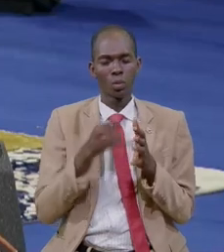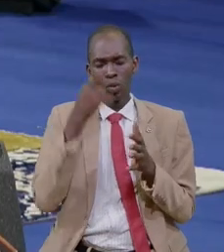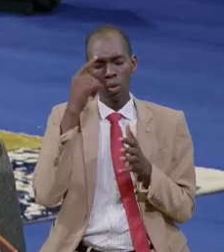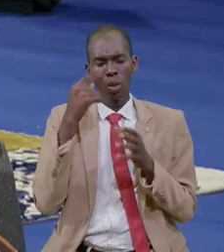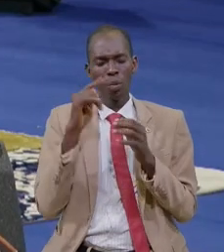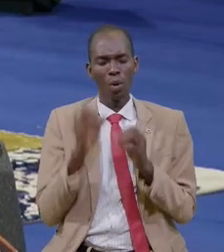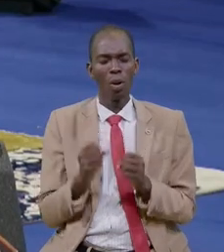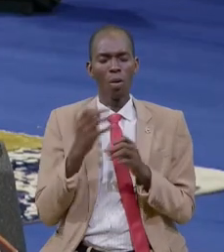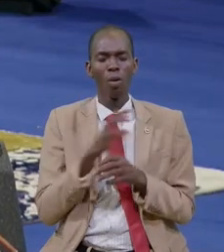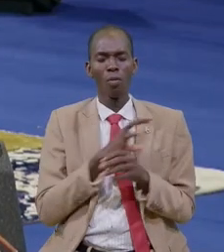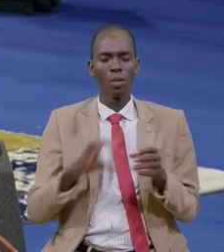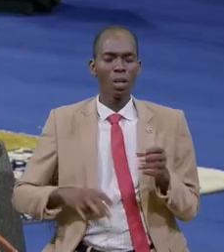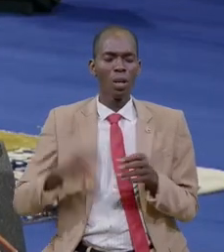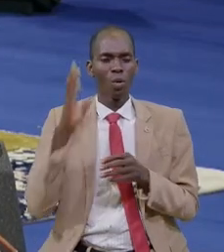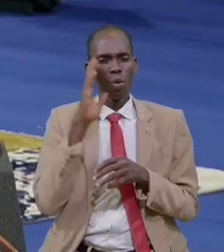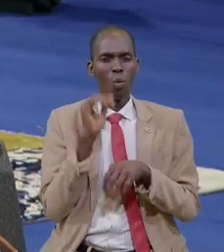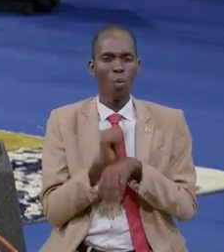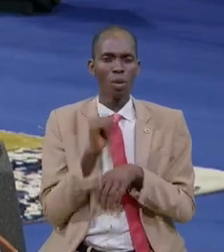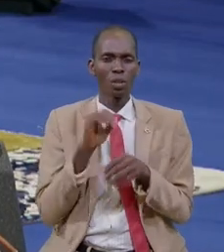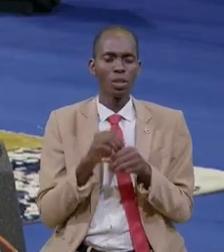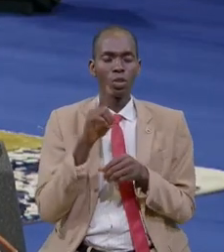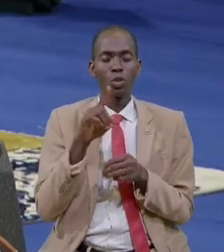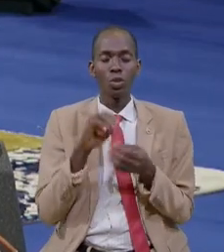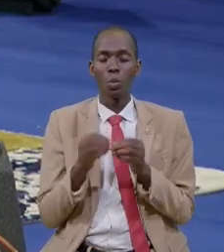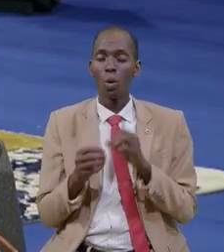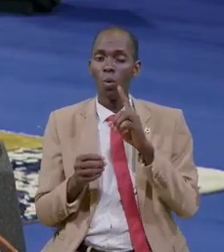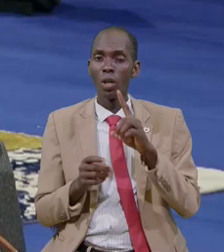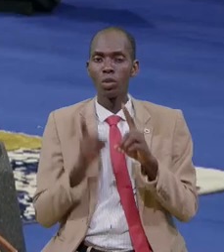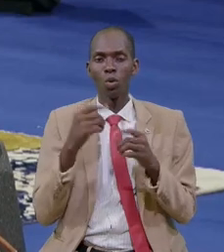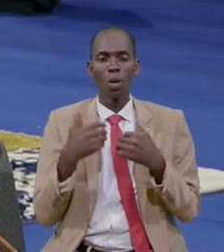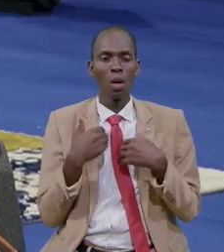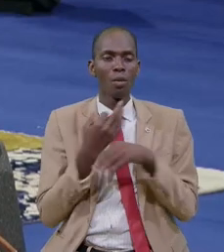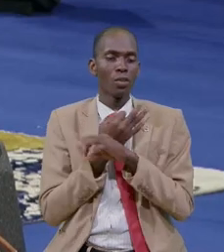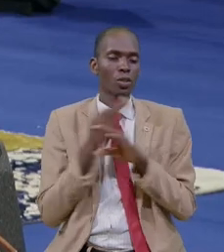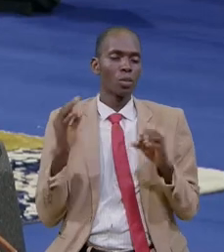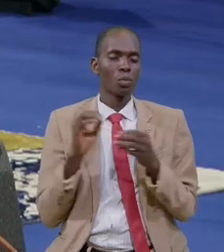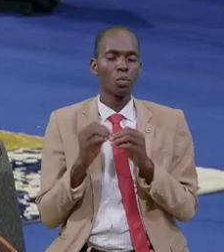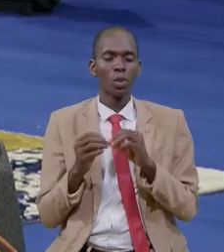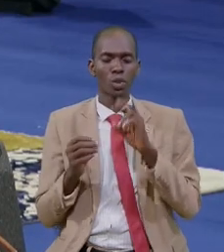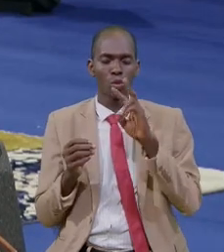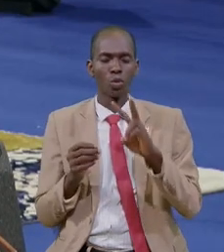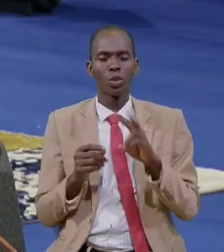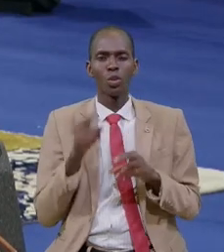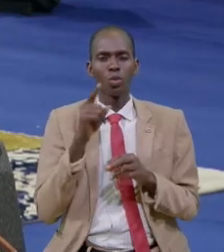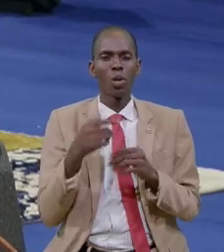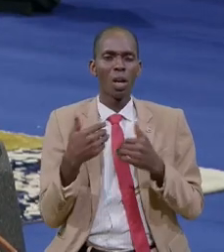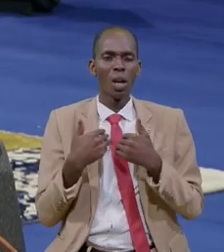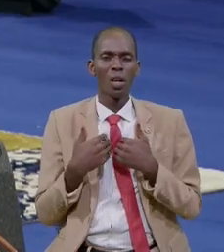en toi. Et tu auras premièrement la liberté et deuxièmement tu auras la plénitude.